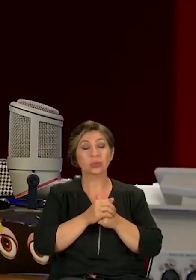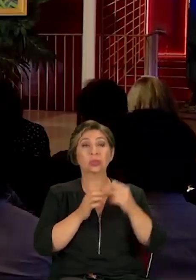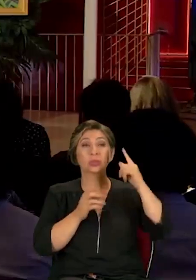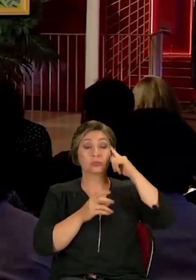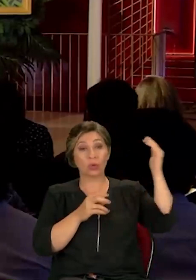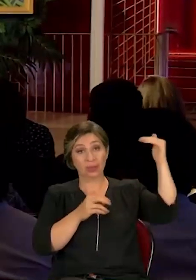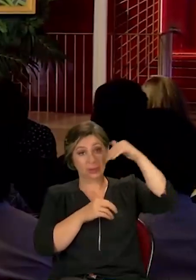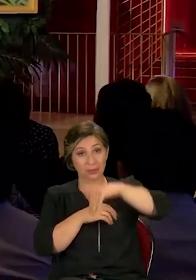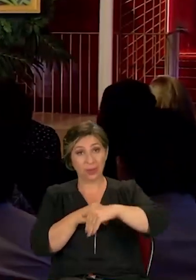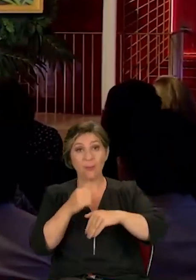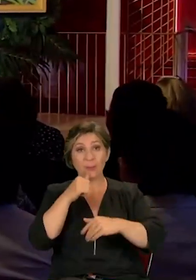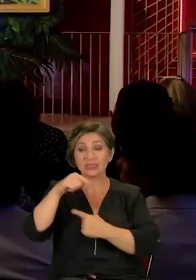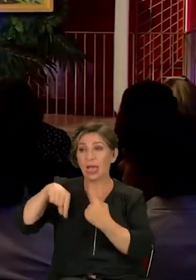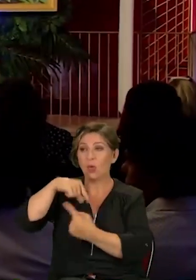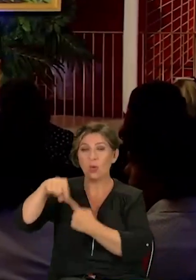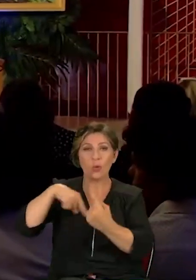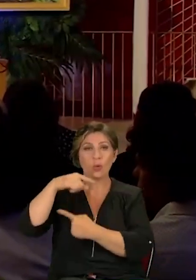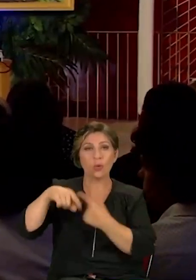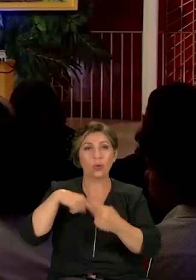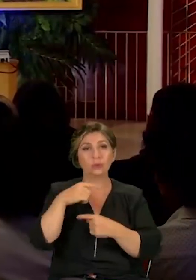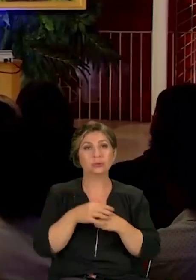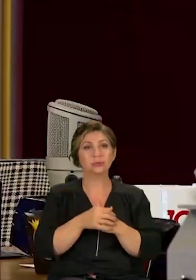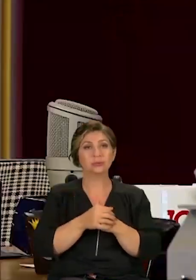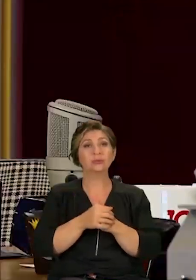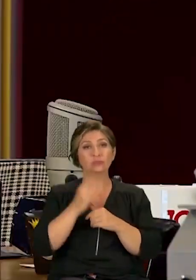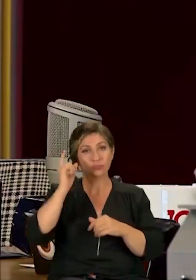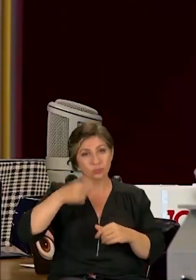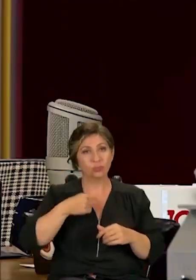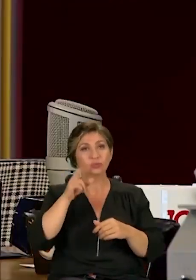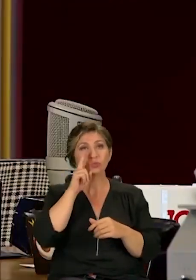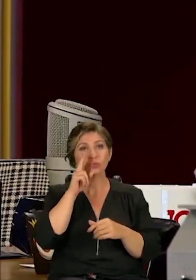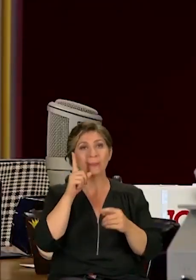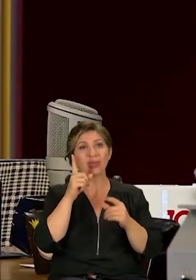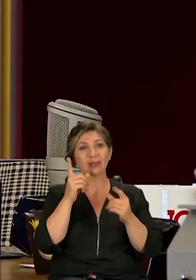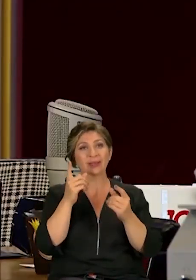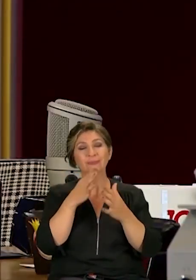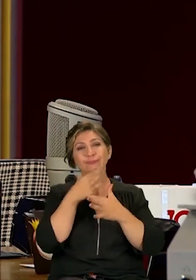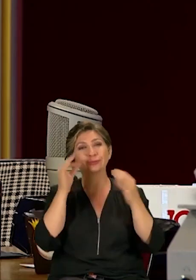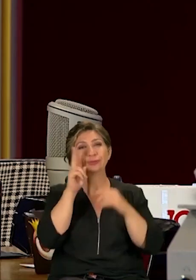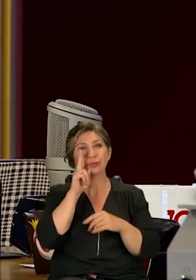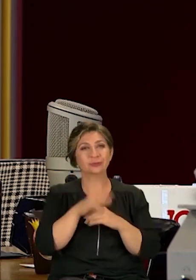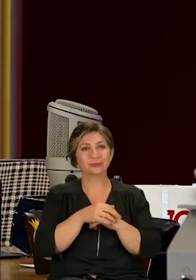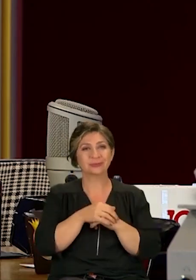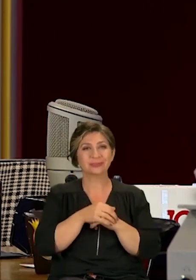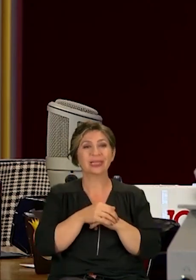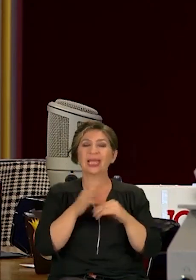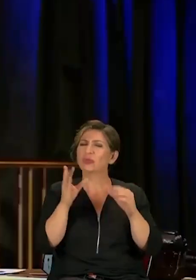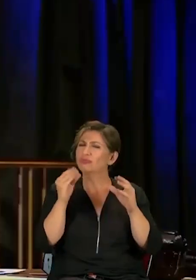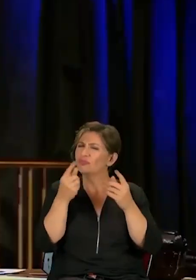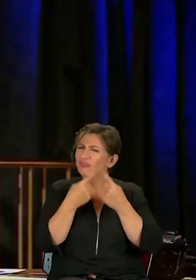Tokyo'dan gelip babasını yani beni arıyor. Ve buluyor sonunda da bir happy end. Ve böyle bitiyor. Enteresan